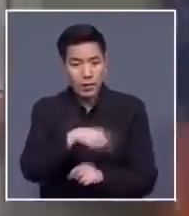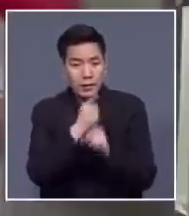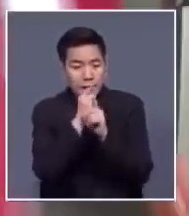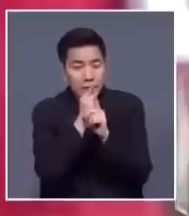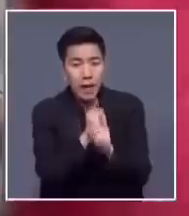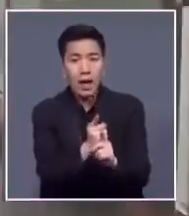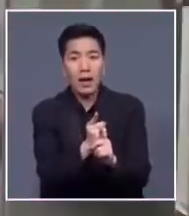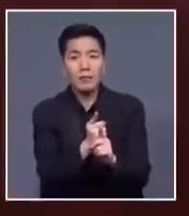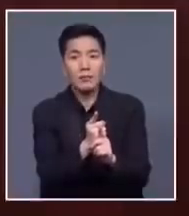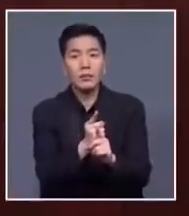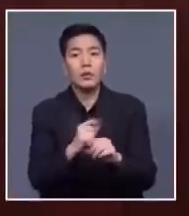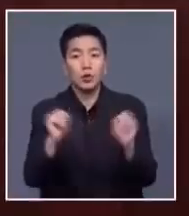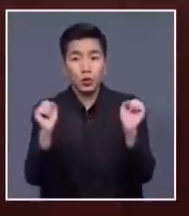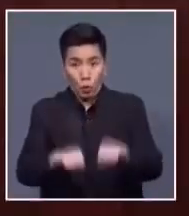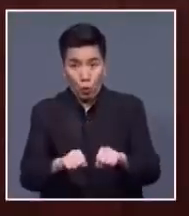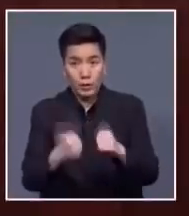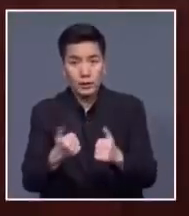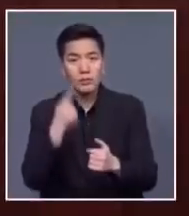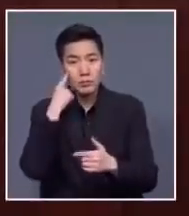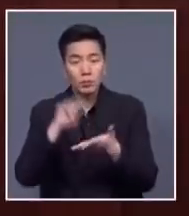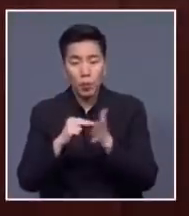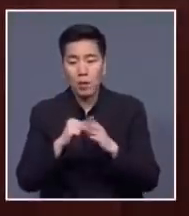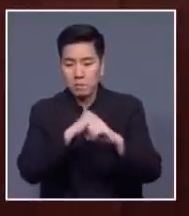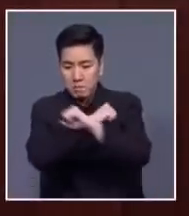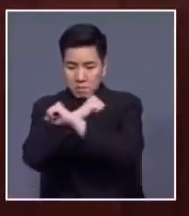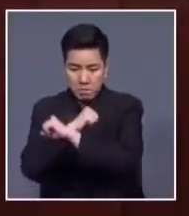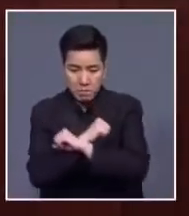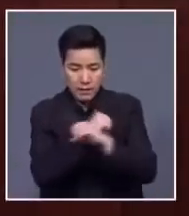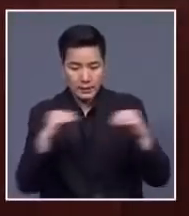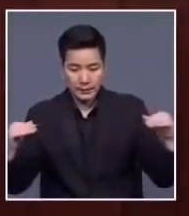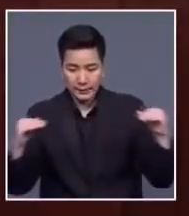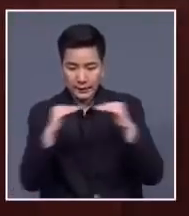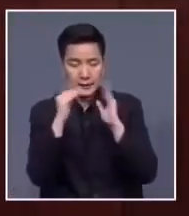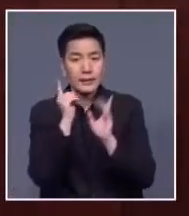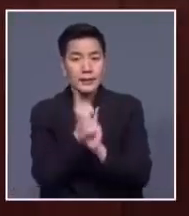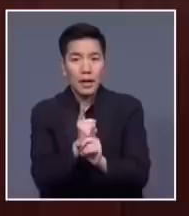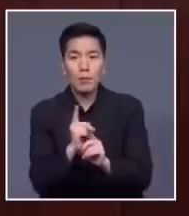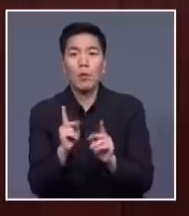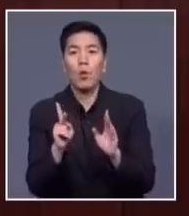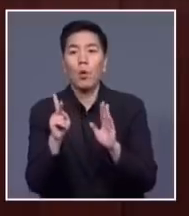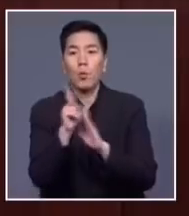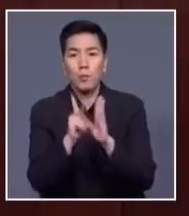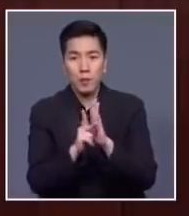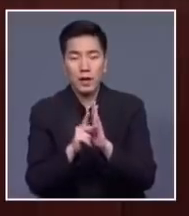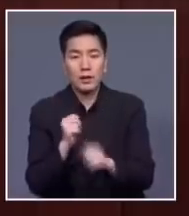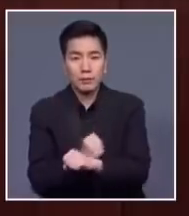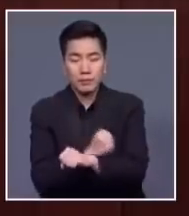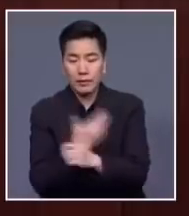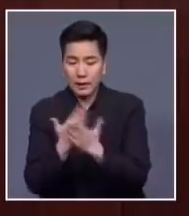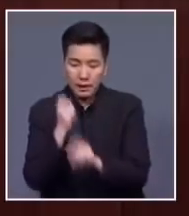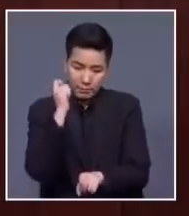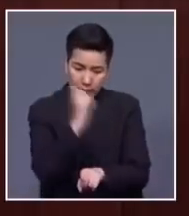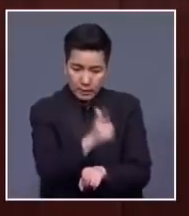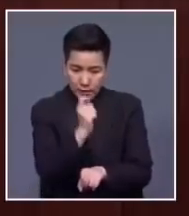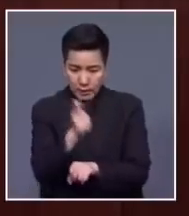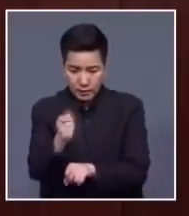ามความตกลงเนี้ยก็จะได้รับความคุ้มครองตามกฎหมายแรงงานที่นี่แรงงานก็จะได้รับค่าแรง